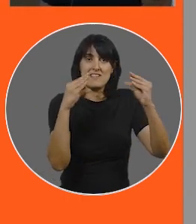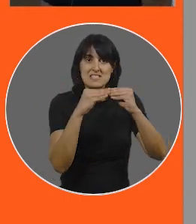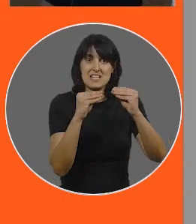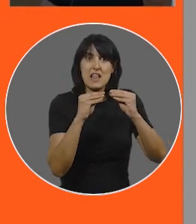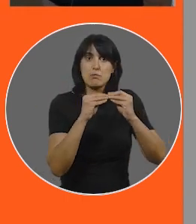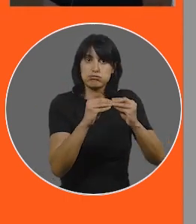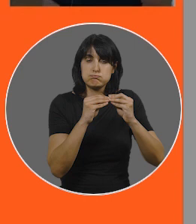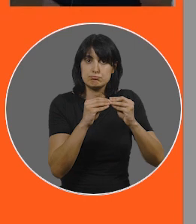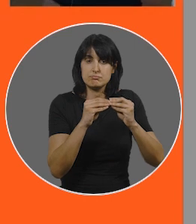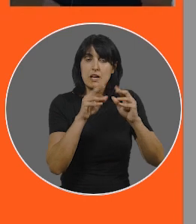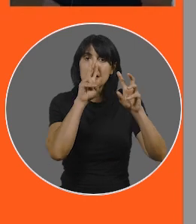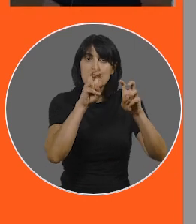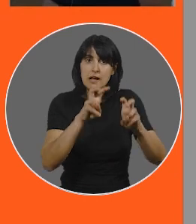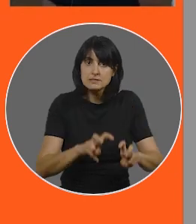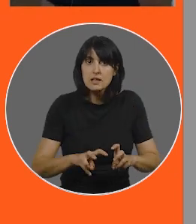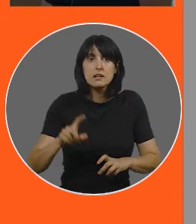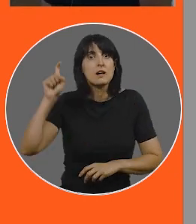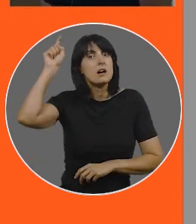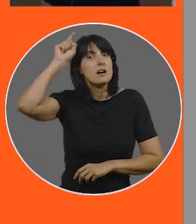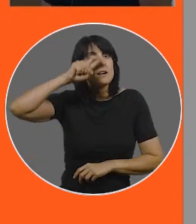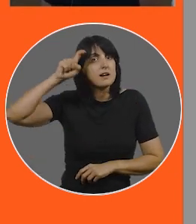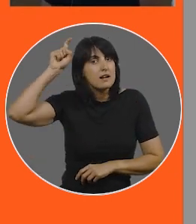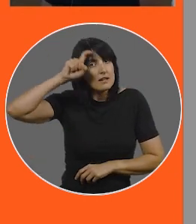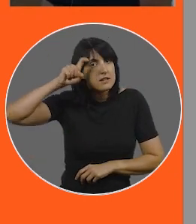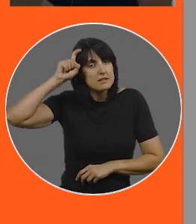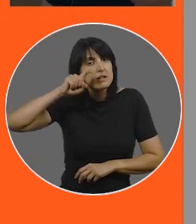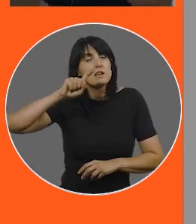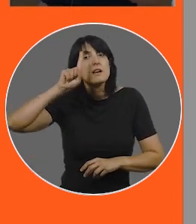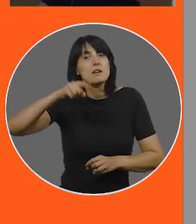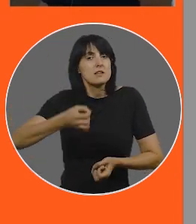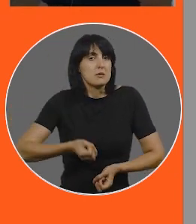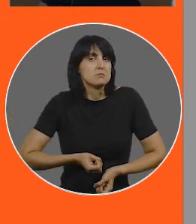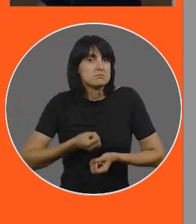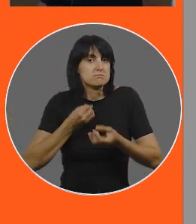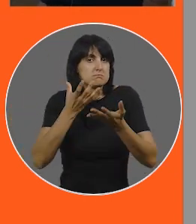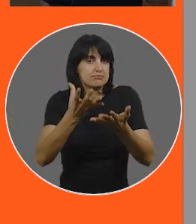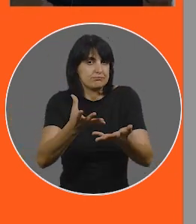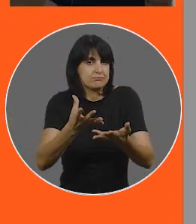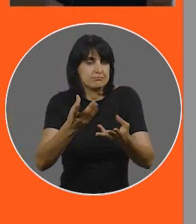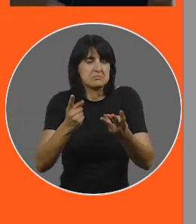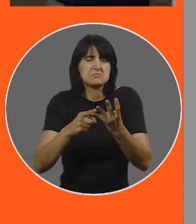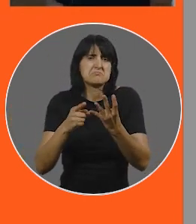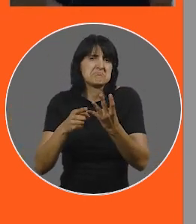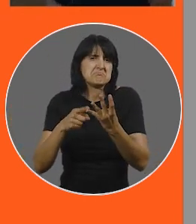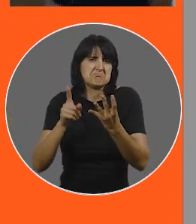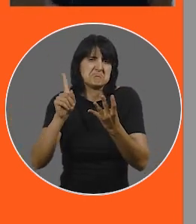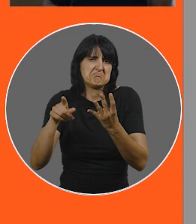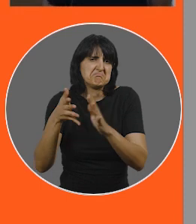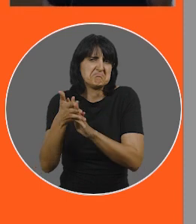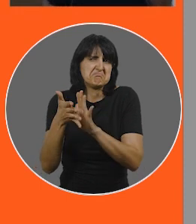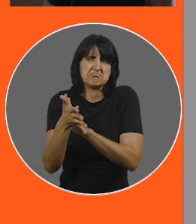fem recerca, fem docència i fem transferència. També fem gestió, però això val més que no en parlem avui.